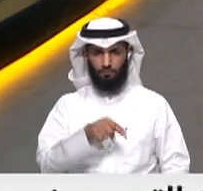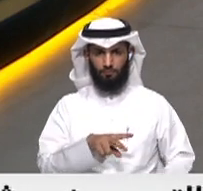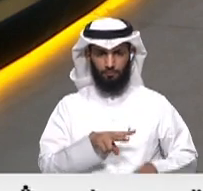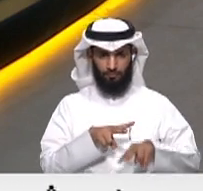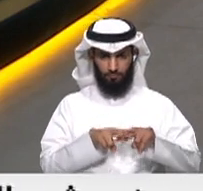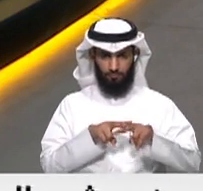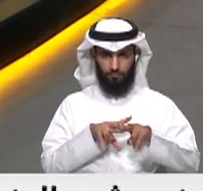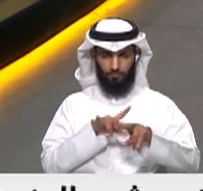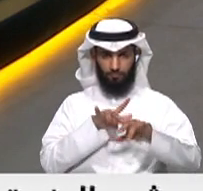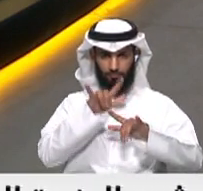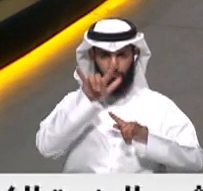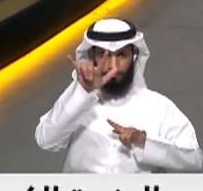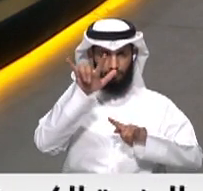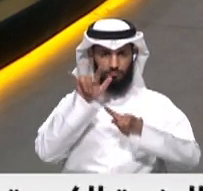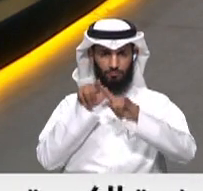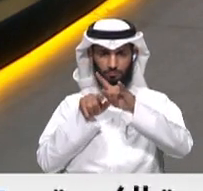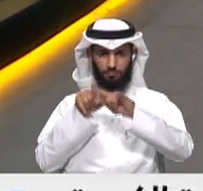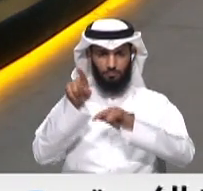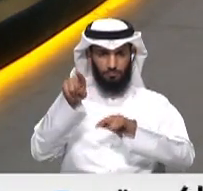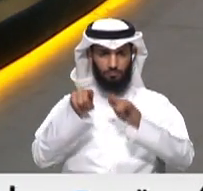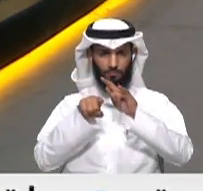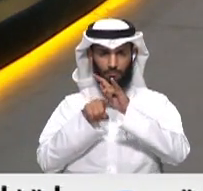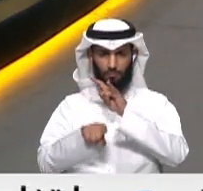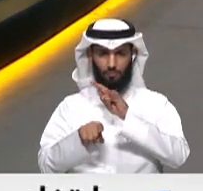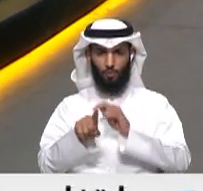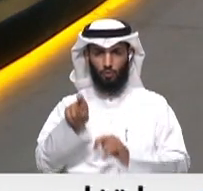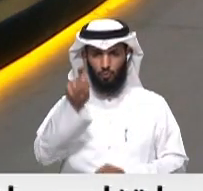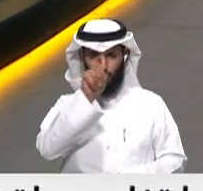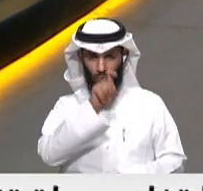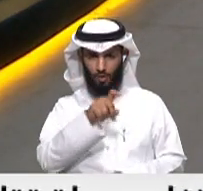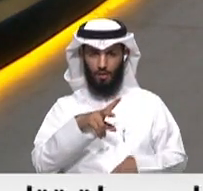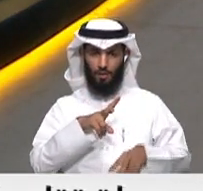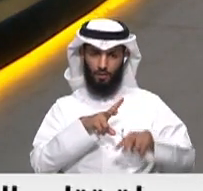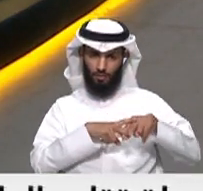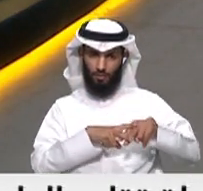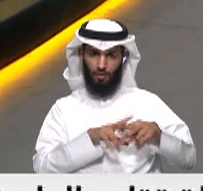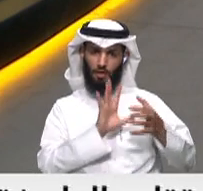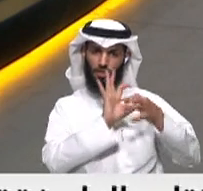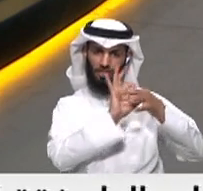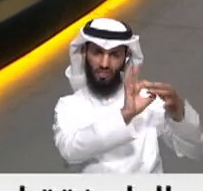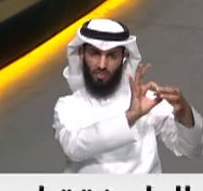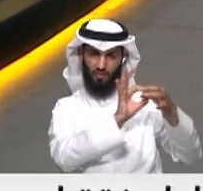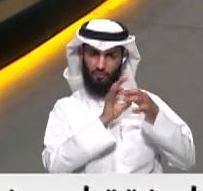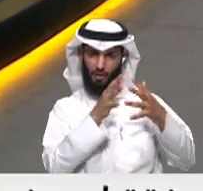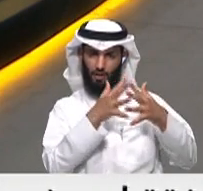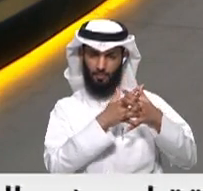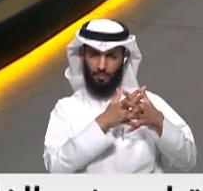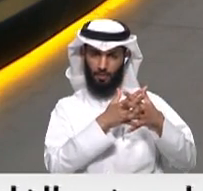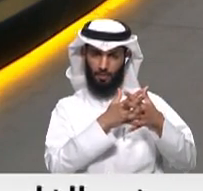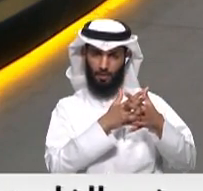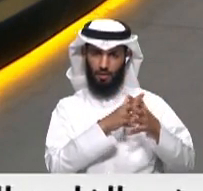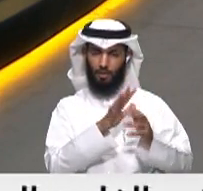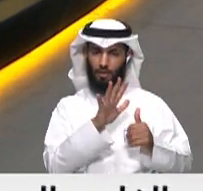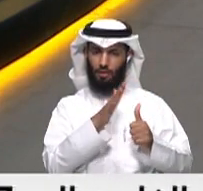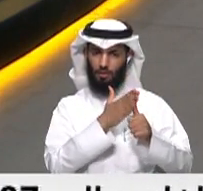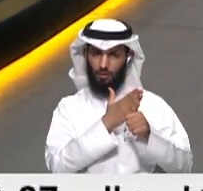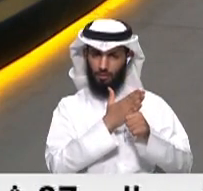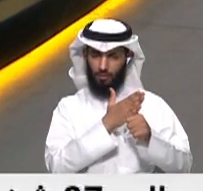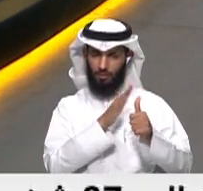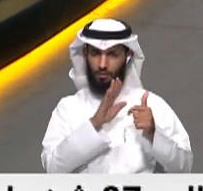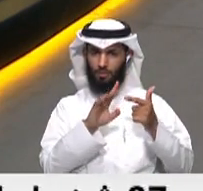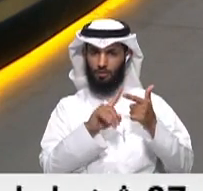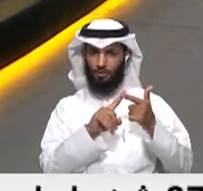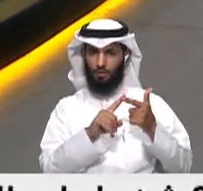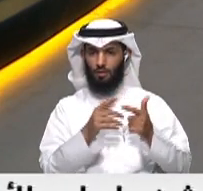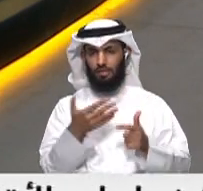إيران تم باتفاق مع الولايات المتحدة الأمريكية، ونحن نعلم أن إيران بدأت